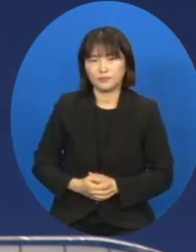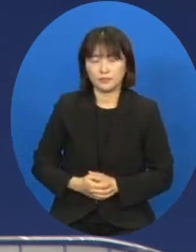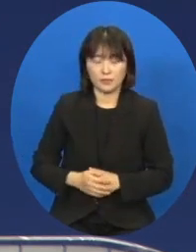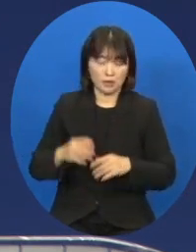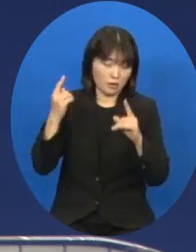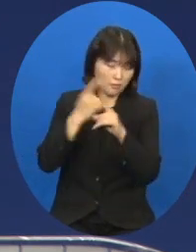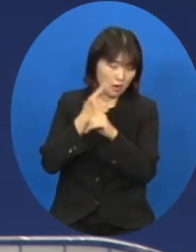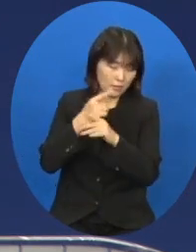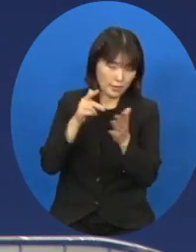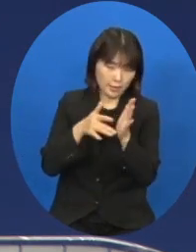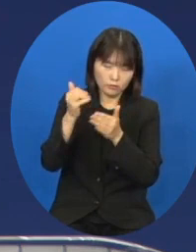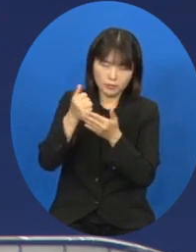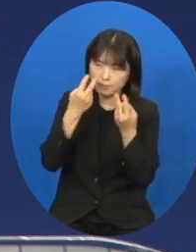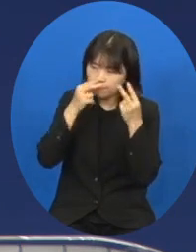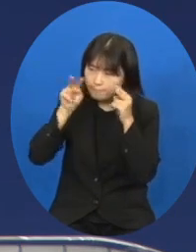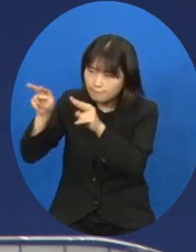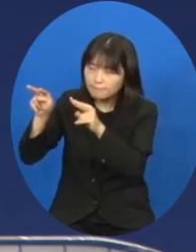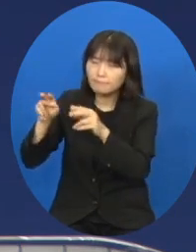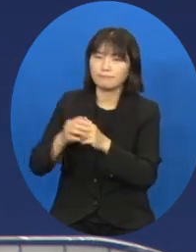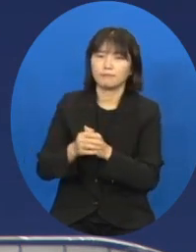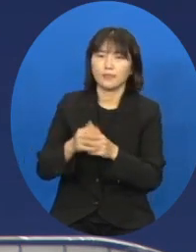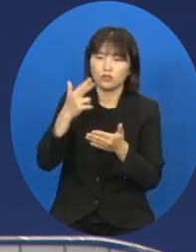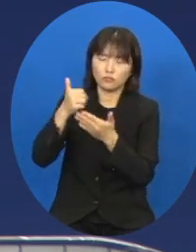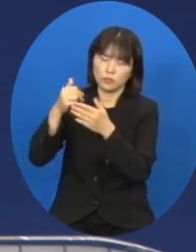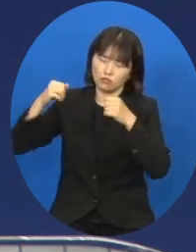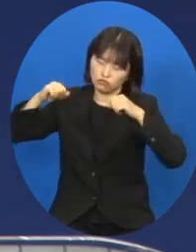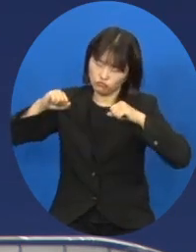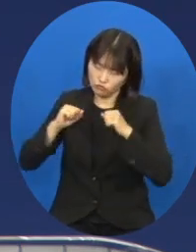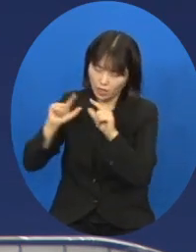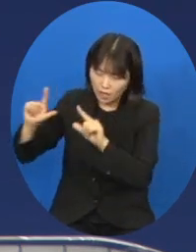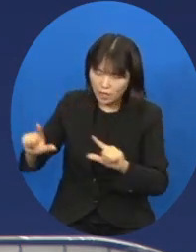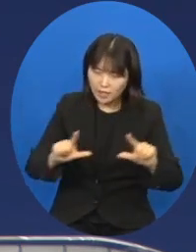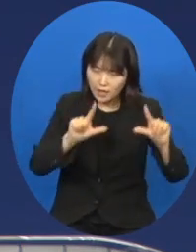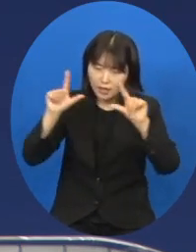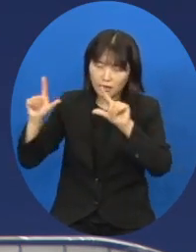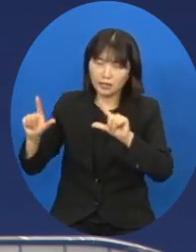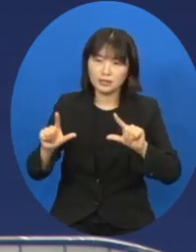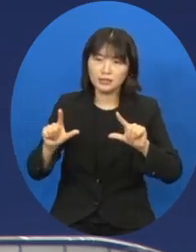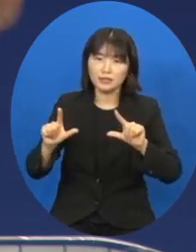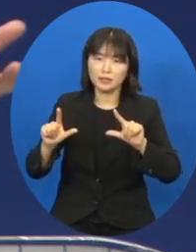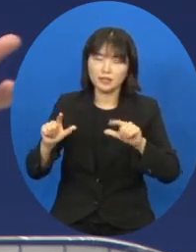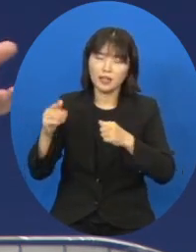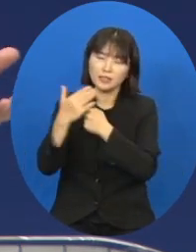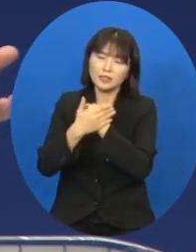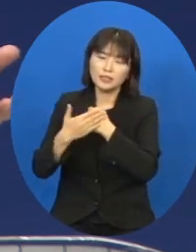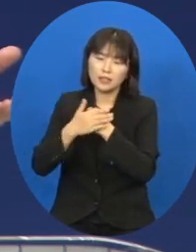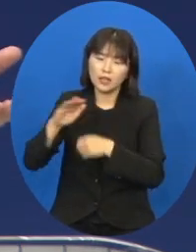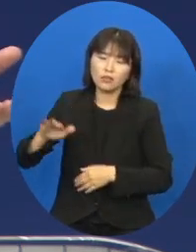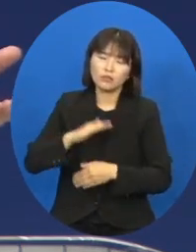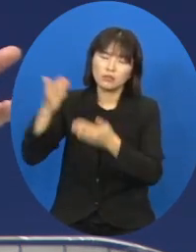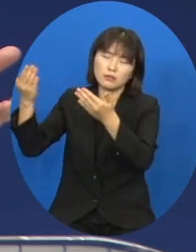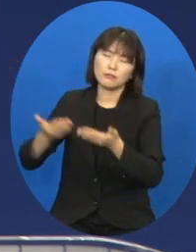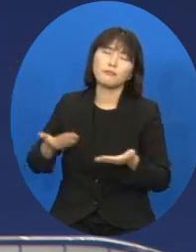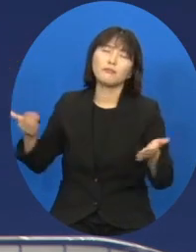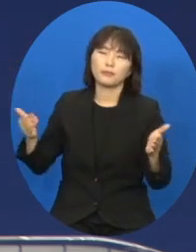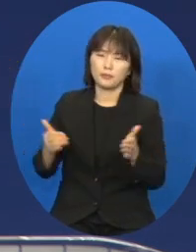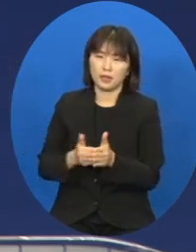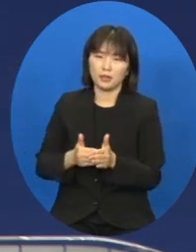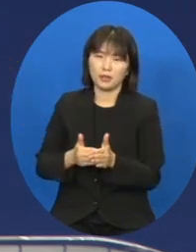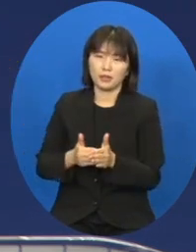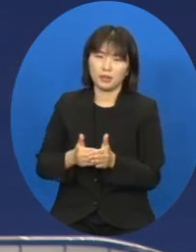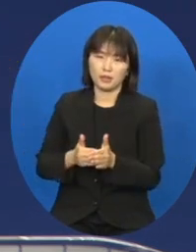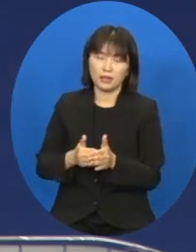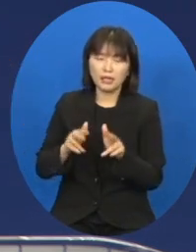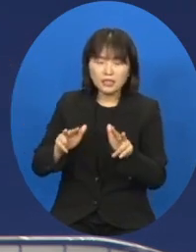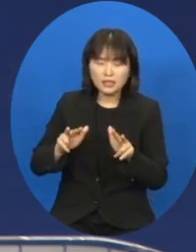날마다 예수님 바라보고, 그리고 주님께 순종하는 삶을 살수 있는 은혜를 우리는 받았어요. 이제는